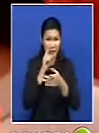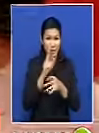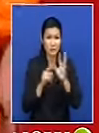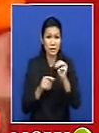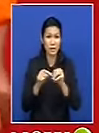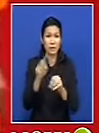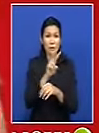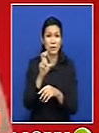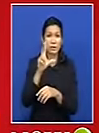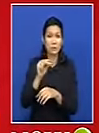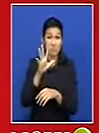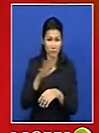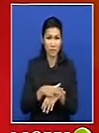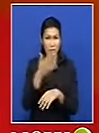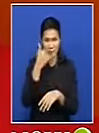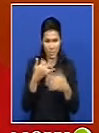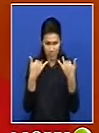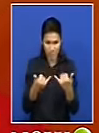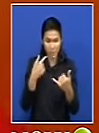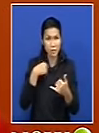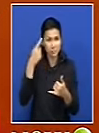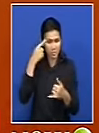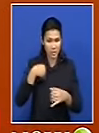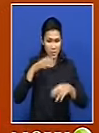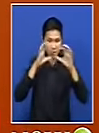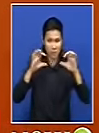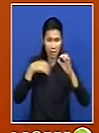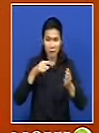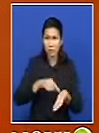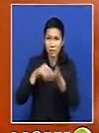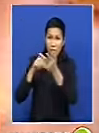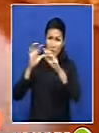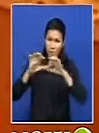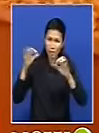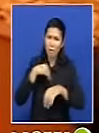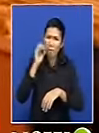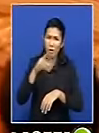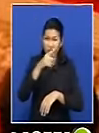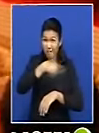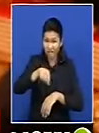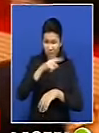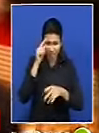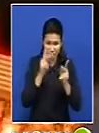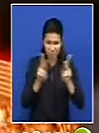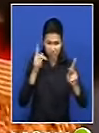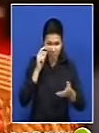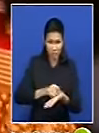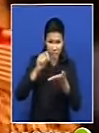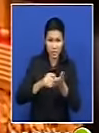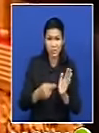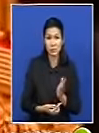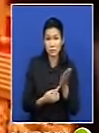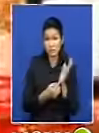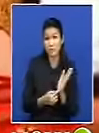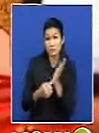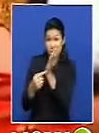หลังจากที่ผู้ตรวจการแผ่นดินมีหนังสือถึงรัฐบาลว่ามติมหาเถรสมาคมที่เสนอนามสมเด็จพระมหาราช